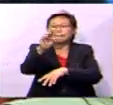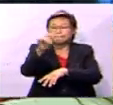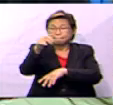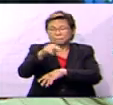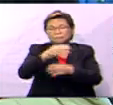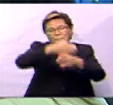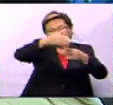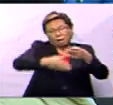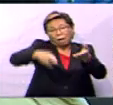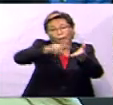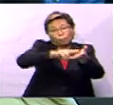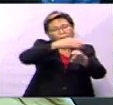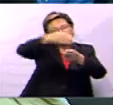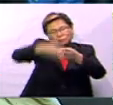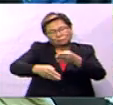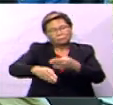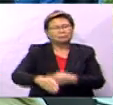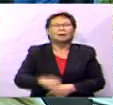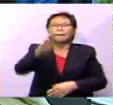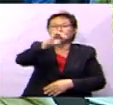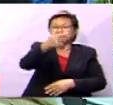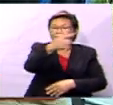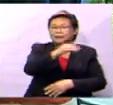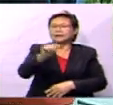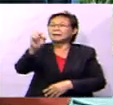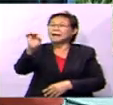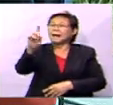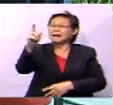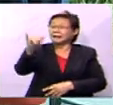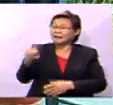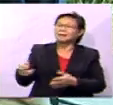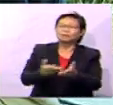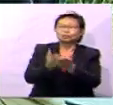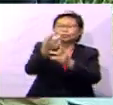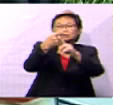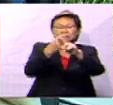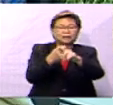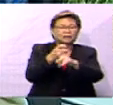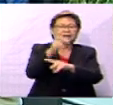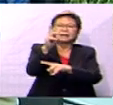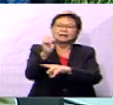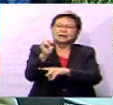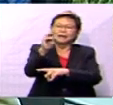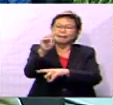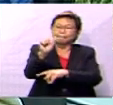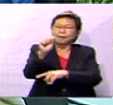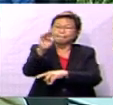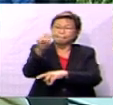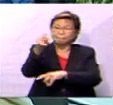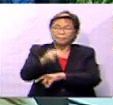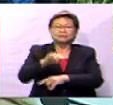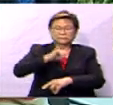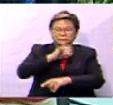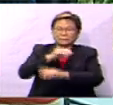saya, Margaret dan juga Andy, terus dari Kemaman ini. Bagi pihak rakan-rakan petugas juru kamera Ika